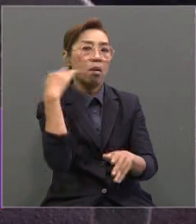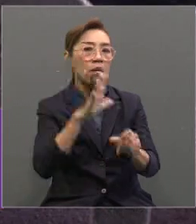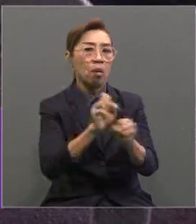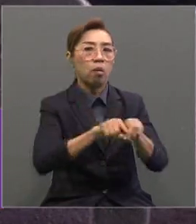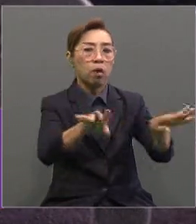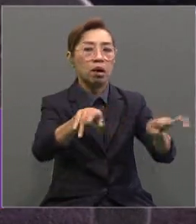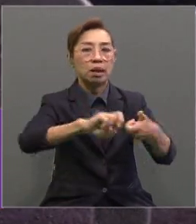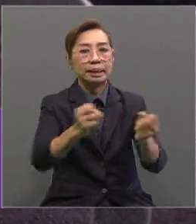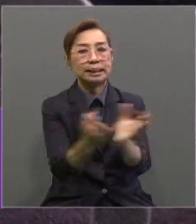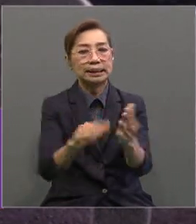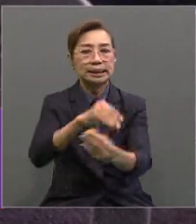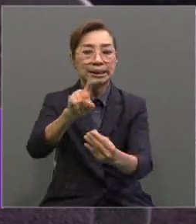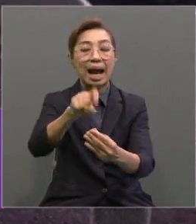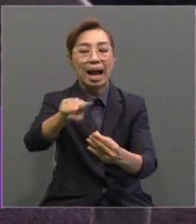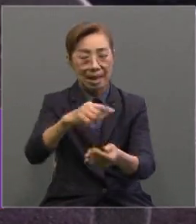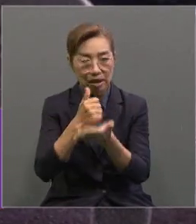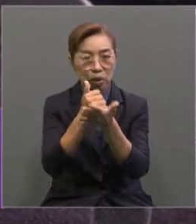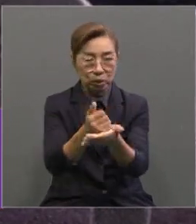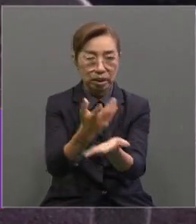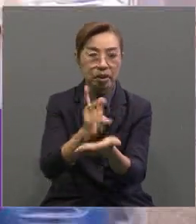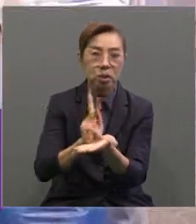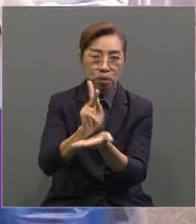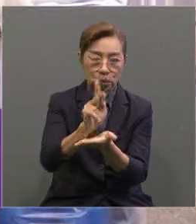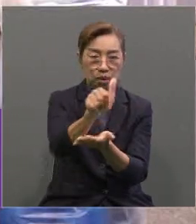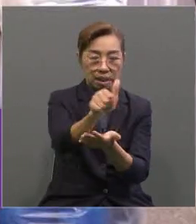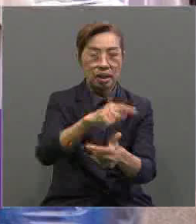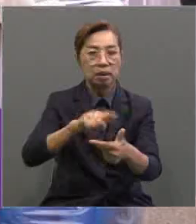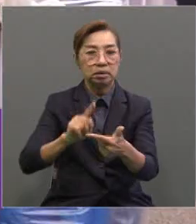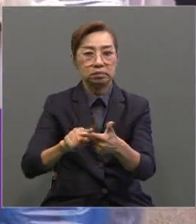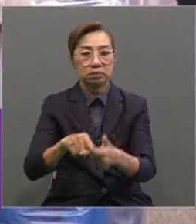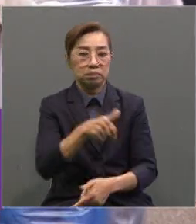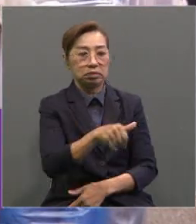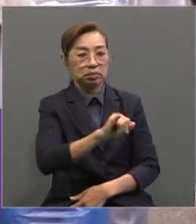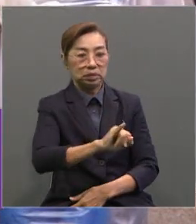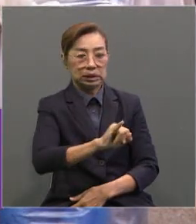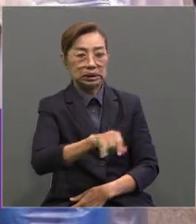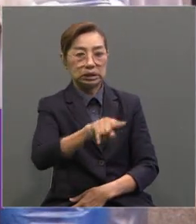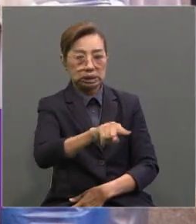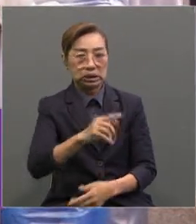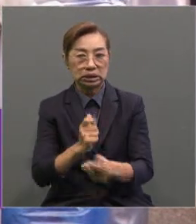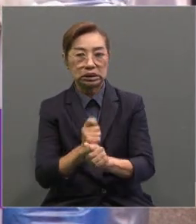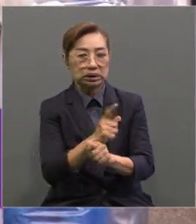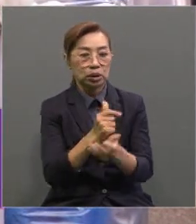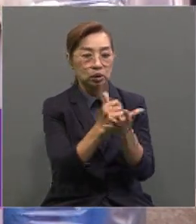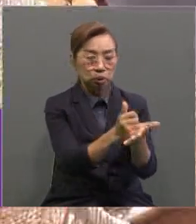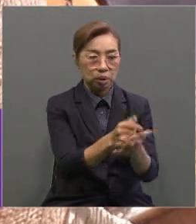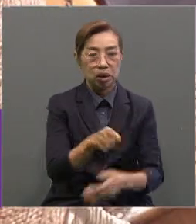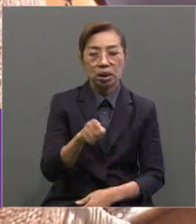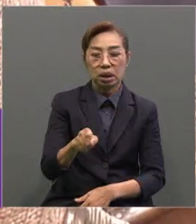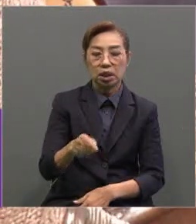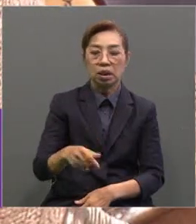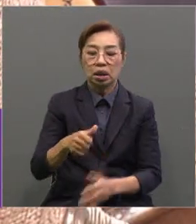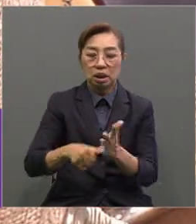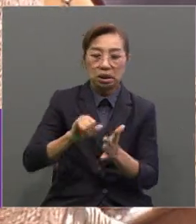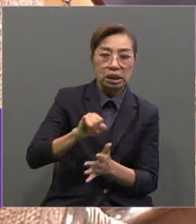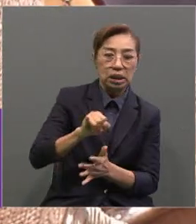199ค่ะมาตรการที่ 2สินเชื่อเพื่อช่วยเหลือแล้วก็รองรับลูกหนี้นอกระบบและมาตรการที่ 3ก็คือช่วยเหลือลูกหนี้รายย่อย